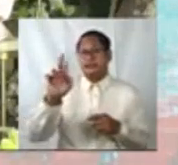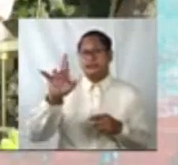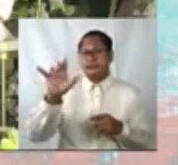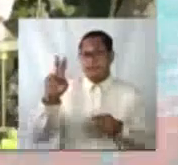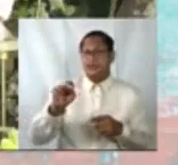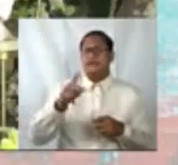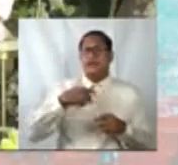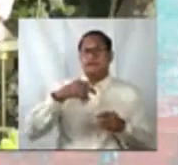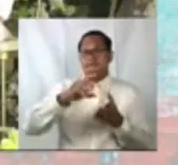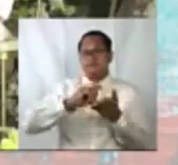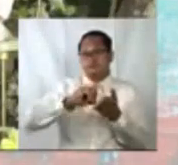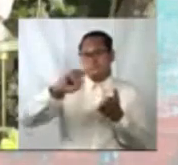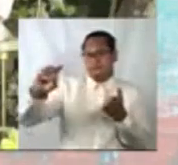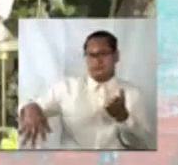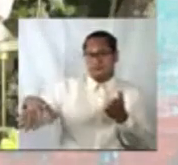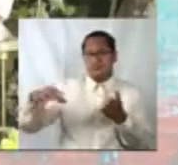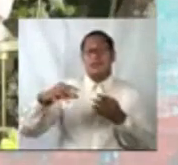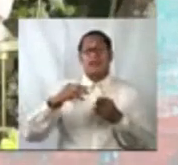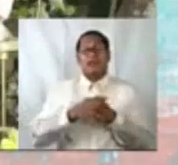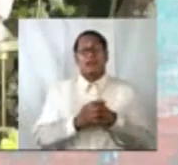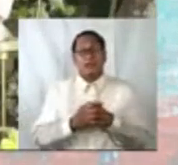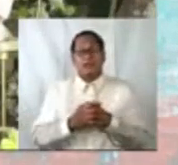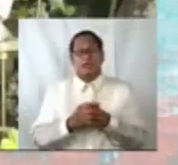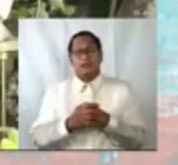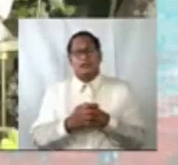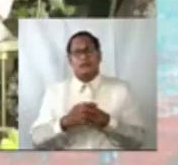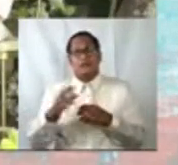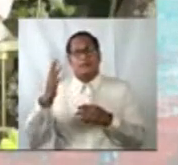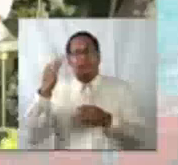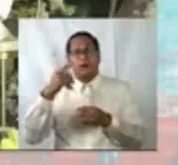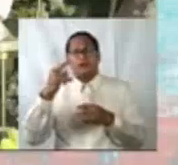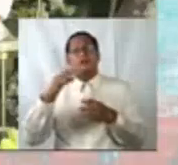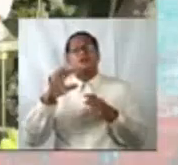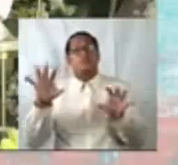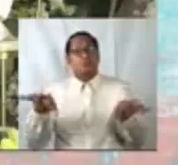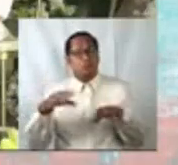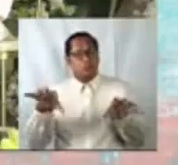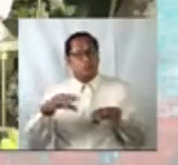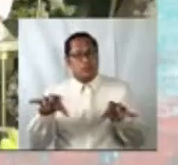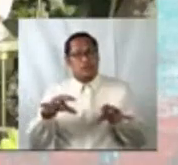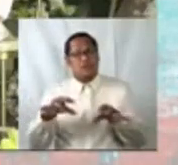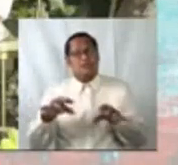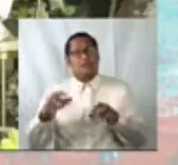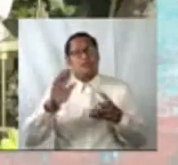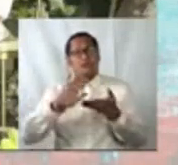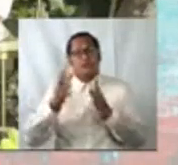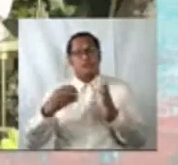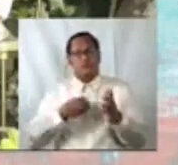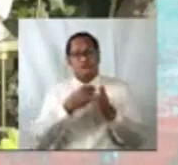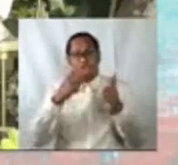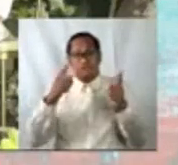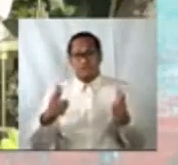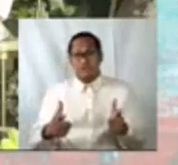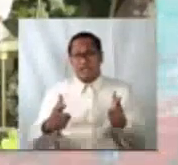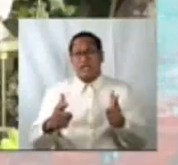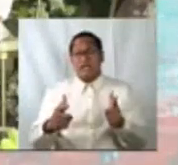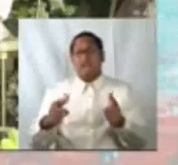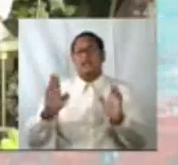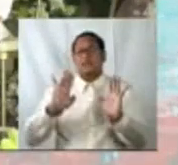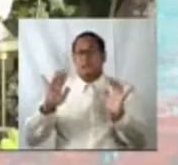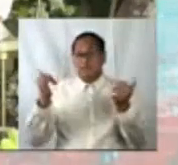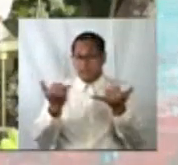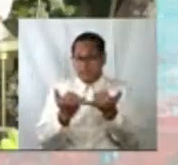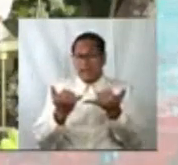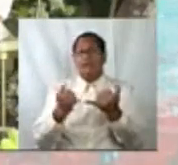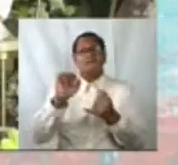out. Dahil nga sa ganyang mga gawain bilang opisyal. Naging opisyal siya agad ng barangay. Kabesa de barangay